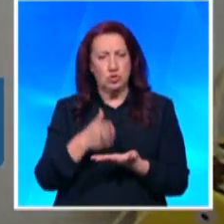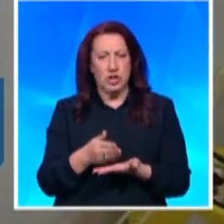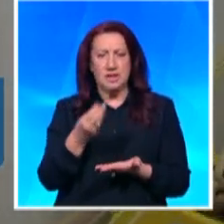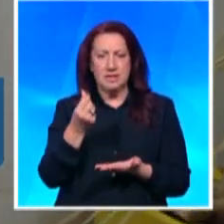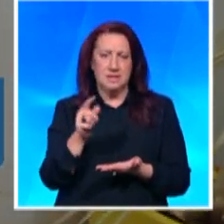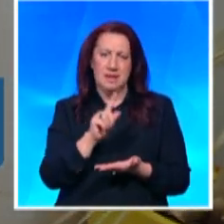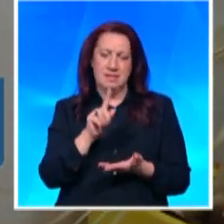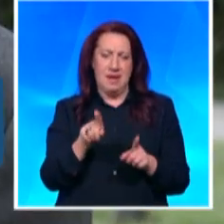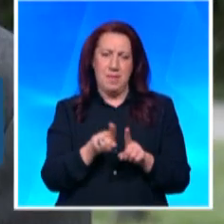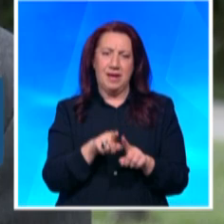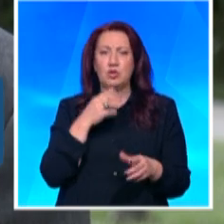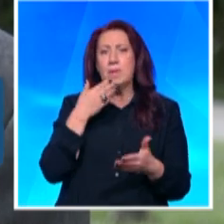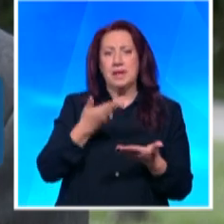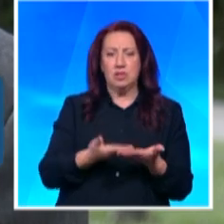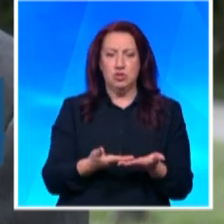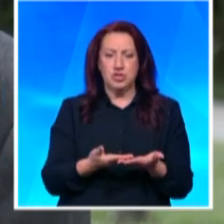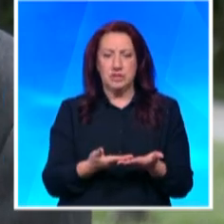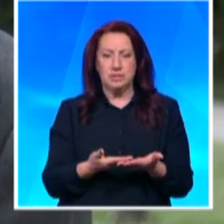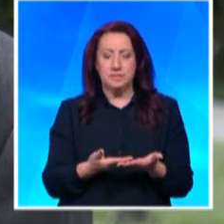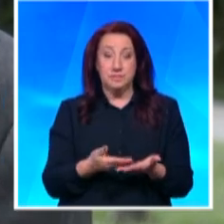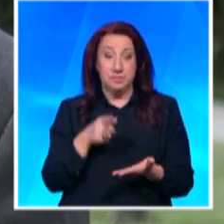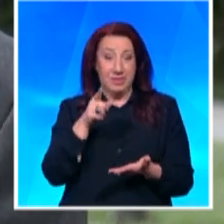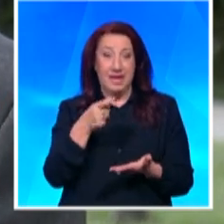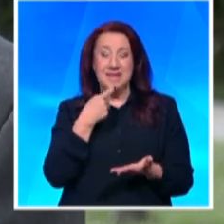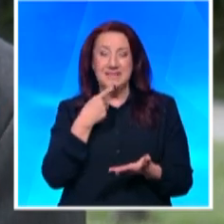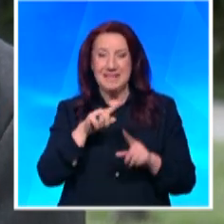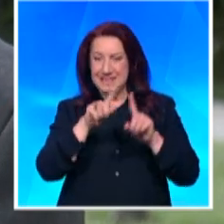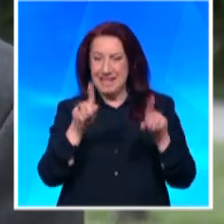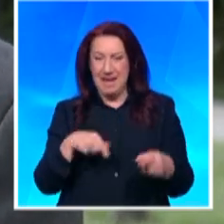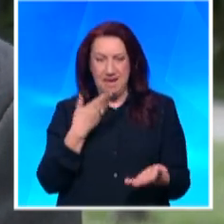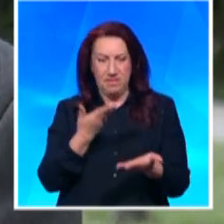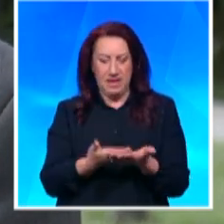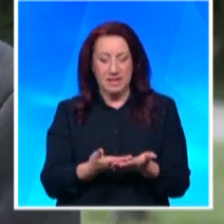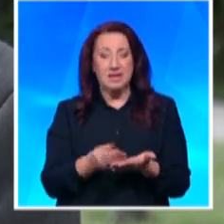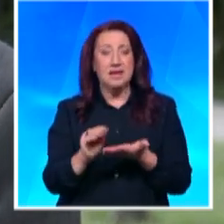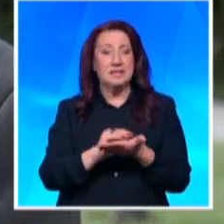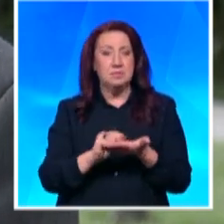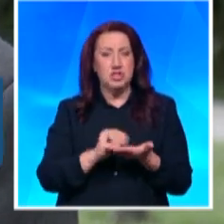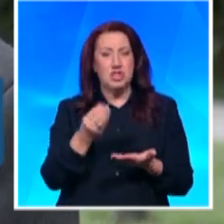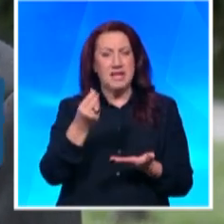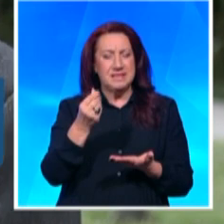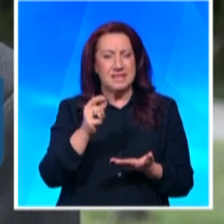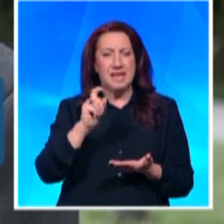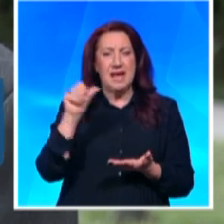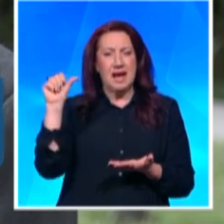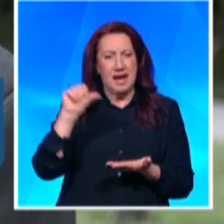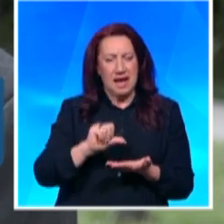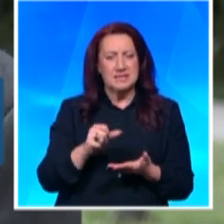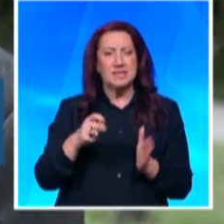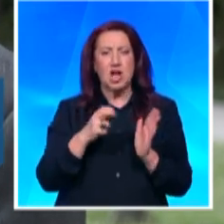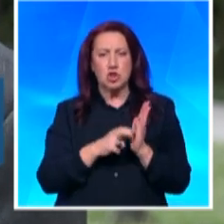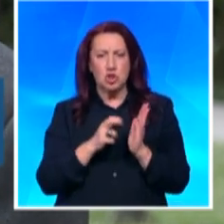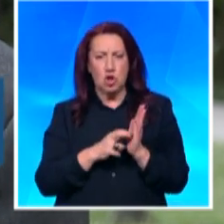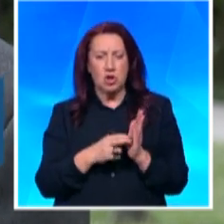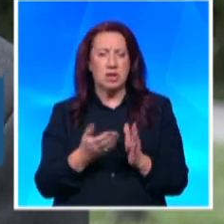тези в заявленията. В тези всъщност заявления трябва да отбележим, че са заложени цени на газа и на тока, каквито са били в момента на подаване на заявление, т.е.